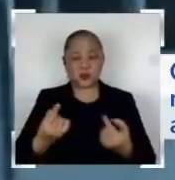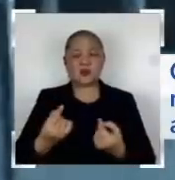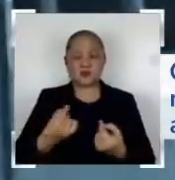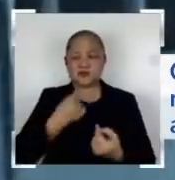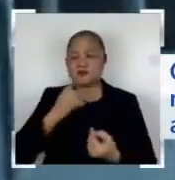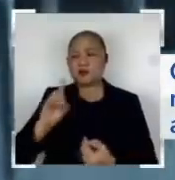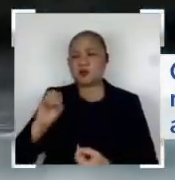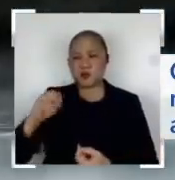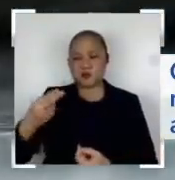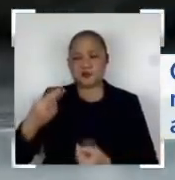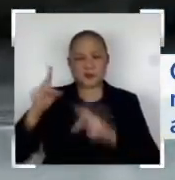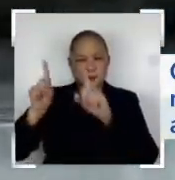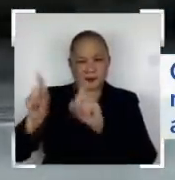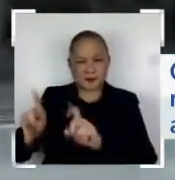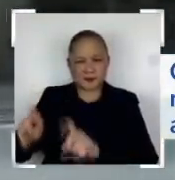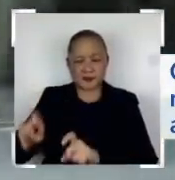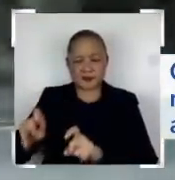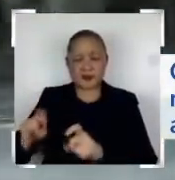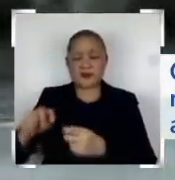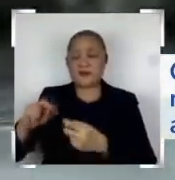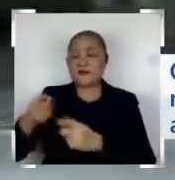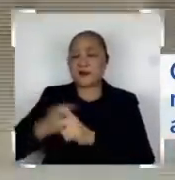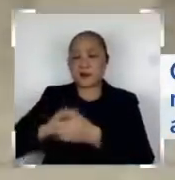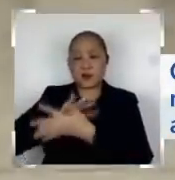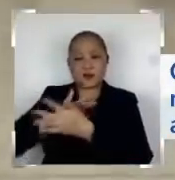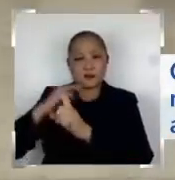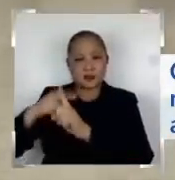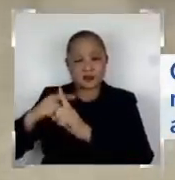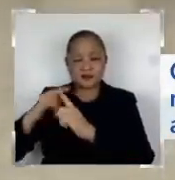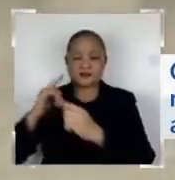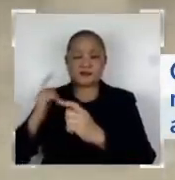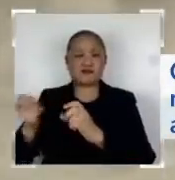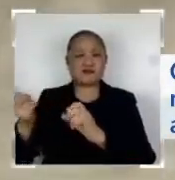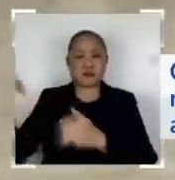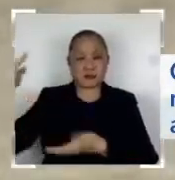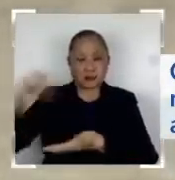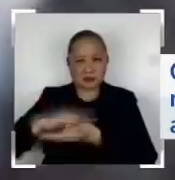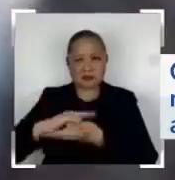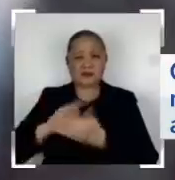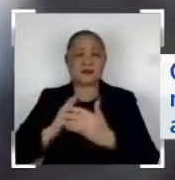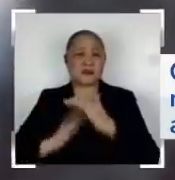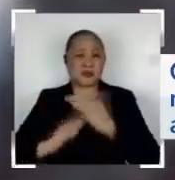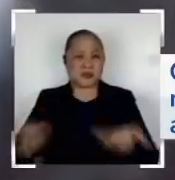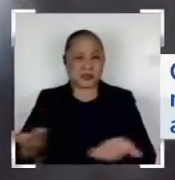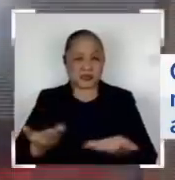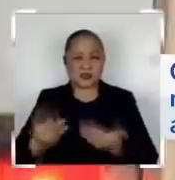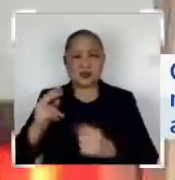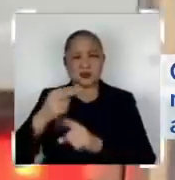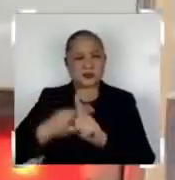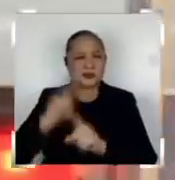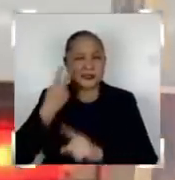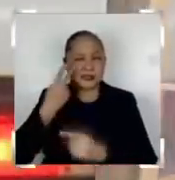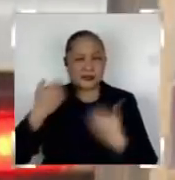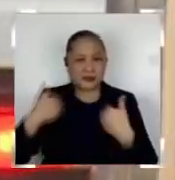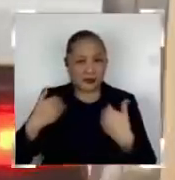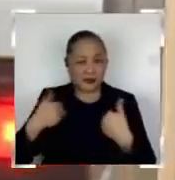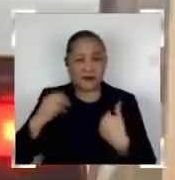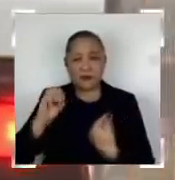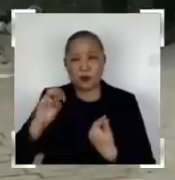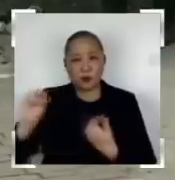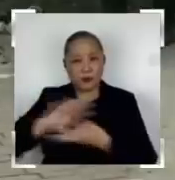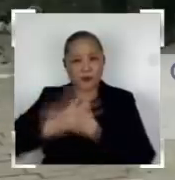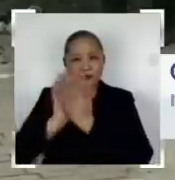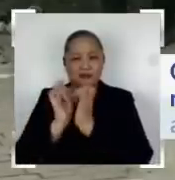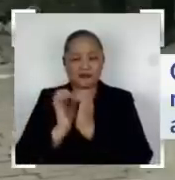Susuriin ang mga sample mula sa COVID-positive passengers na dumating nitong Nobyembre para makita kung may Omicron variant. Sa gitna ng panibagong